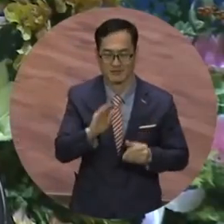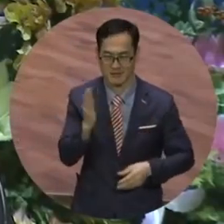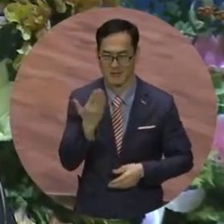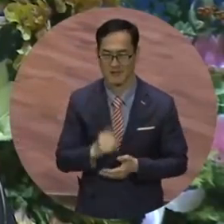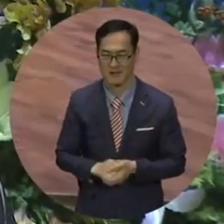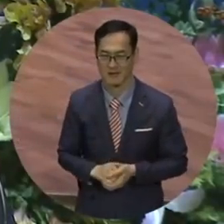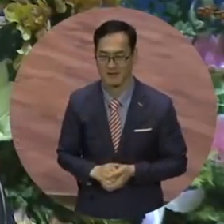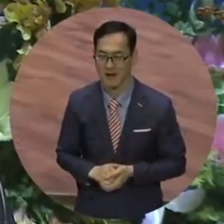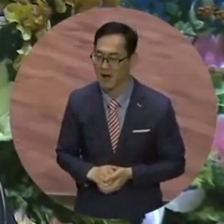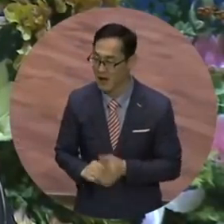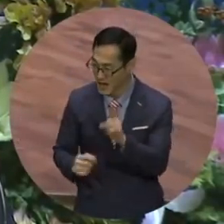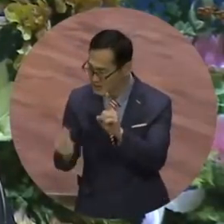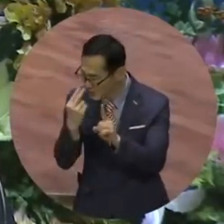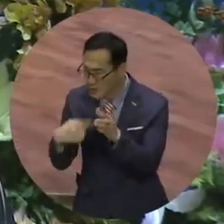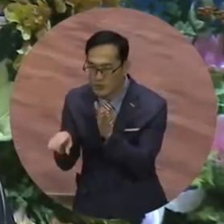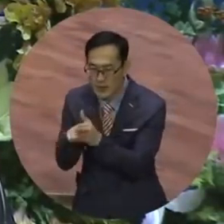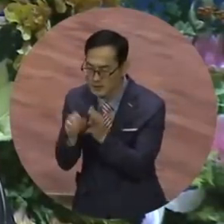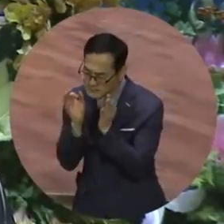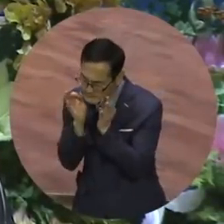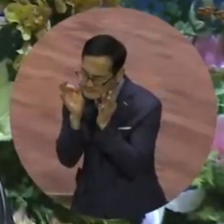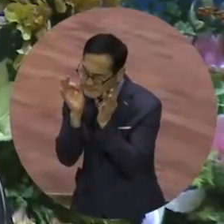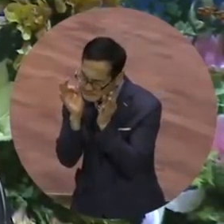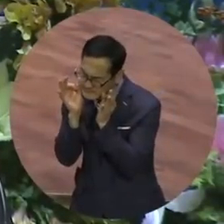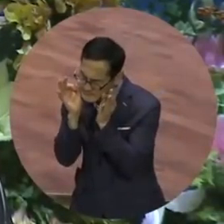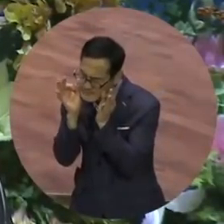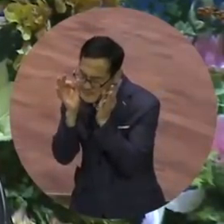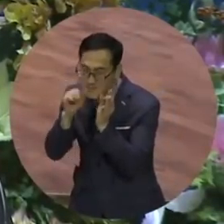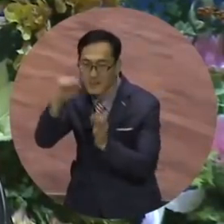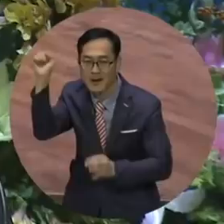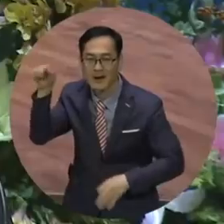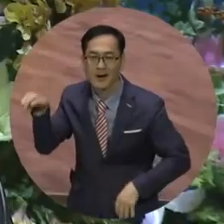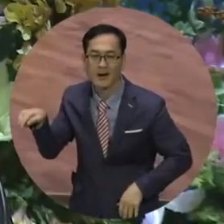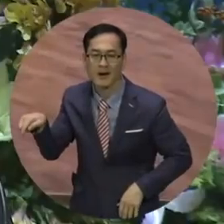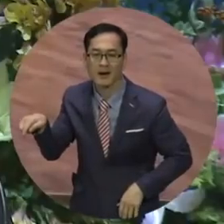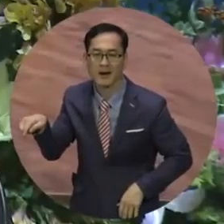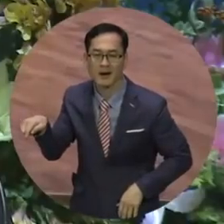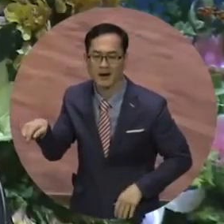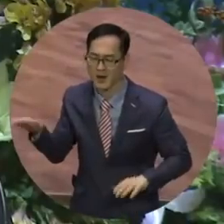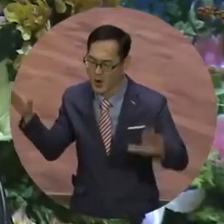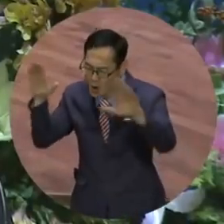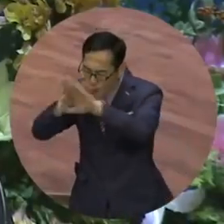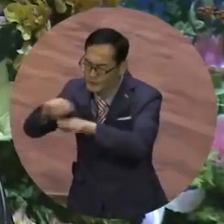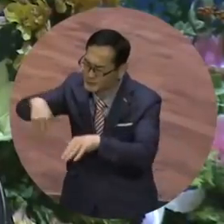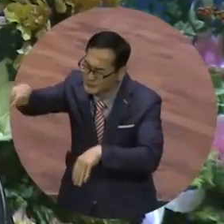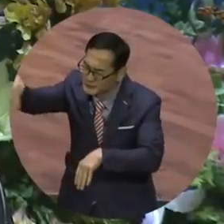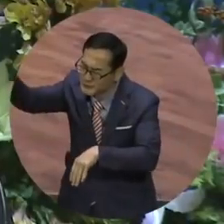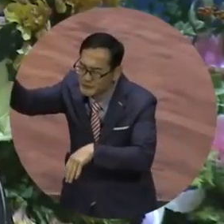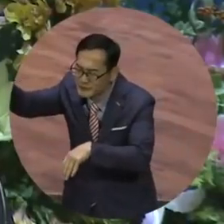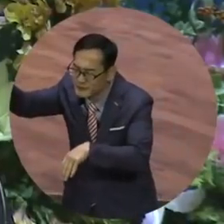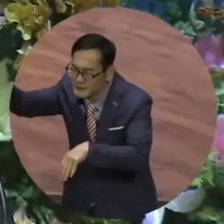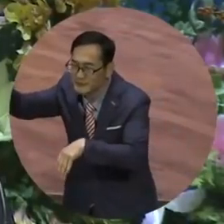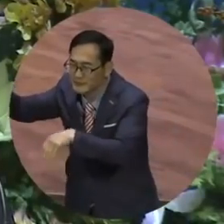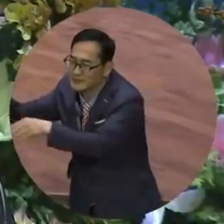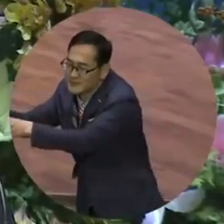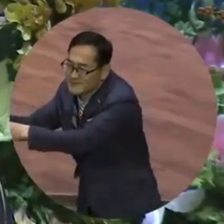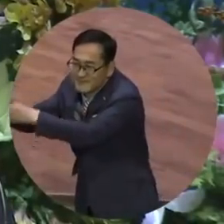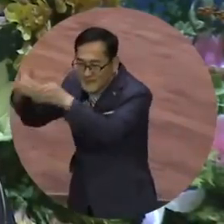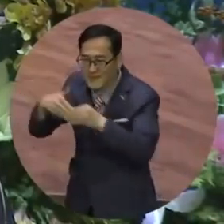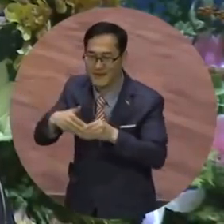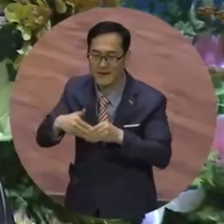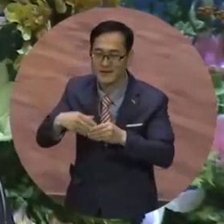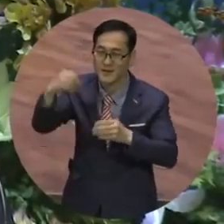우리 이렇게 생명을 더 어둠에서 빠져나와서 하나님 앞에 나왔구나. 하나님이 참으로